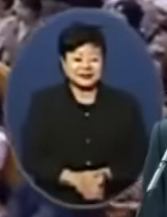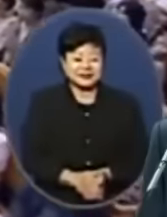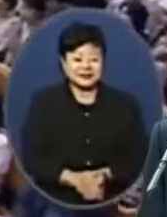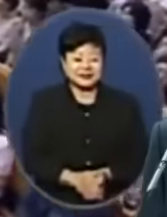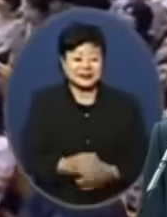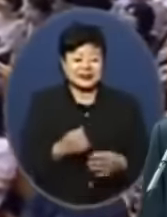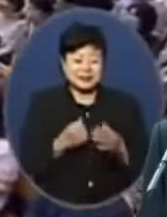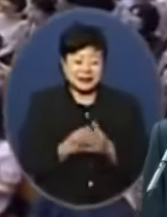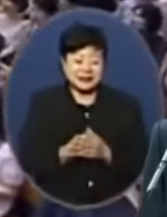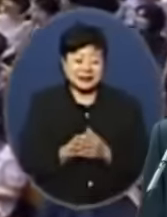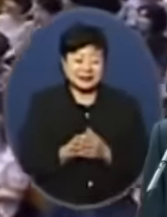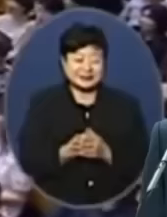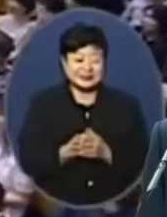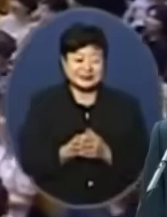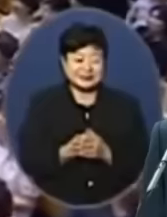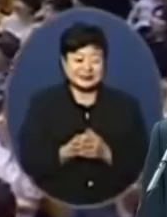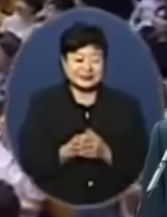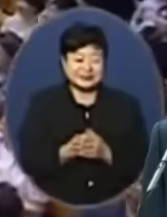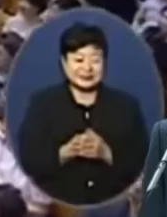그러므로